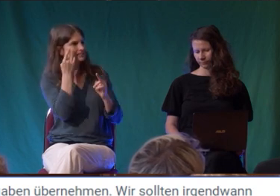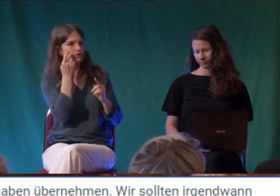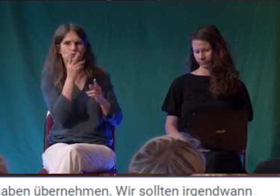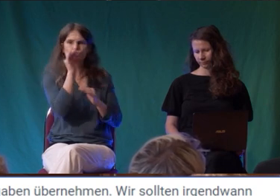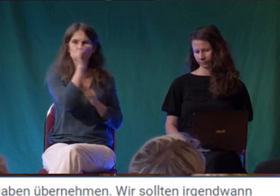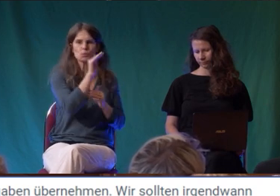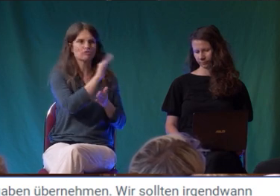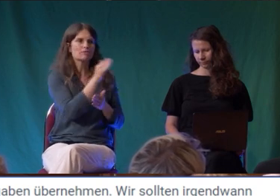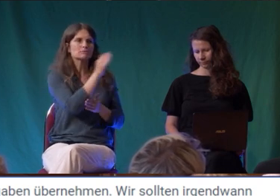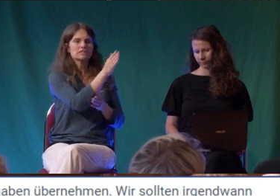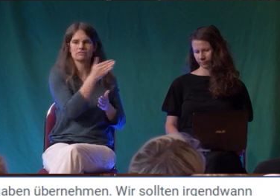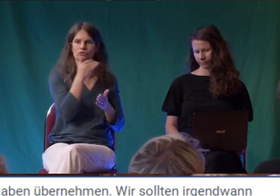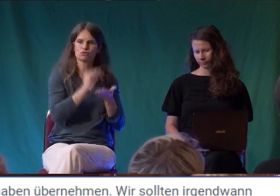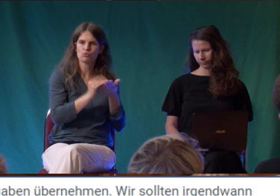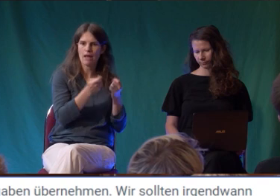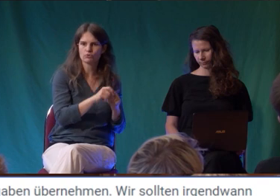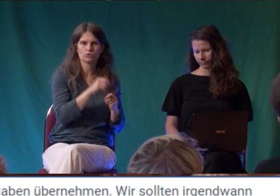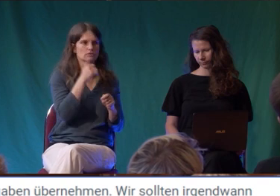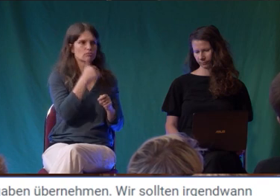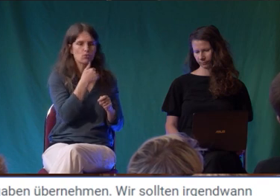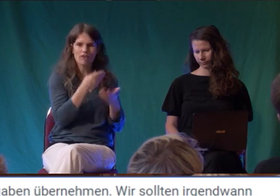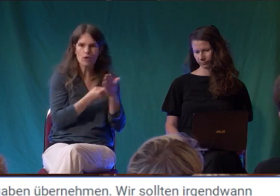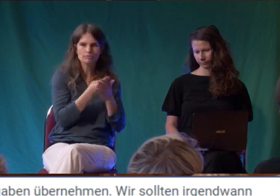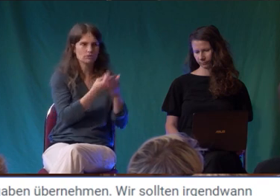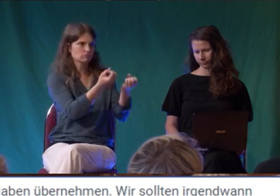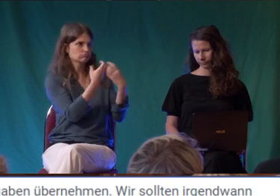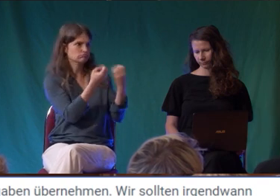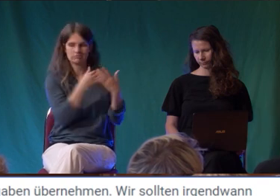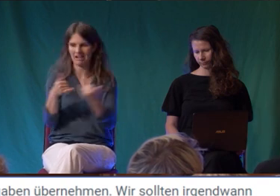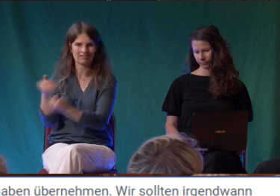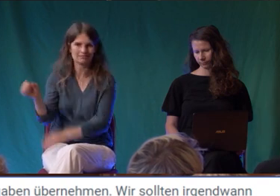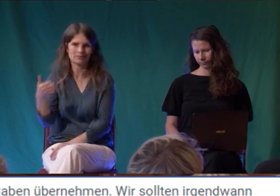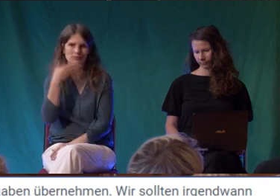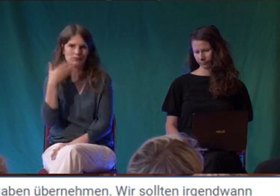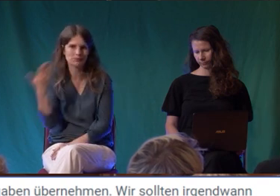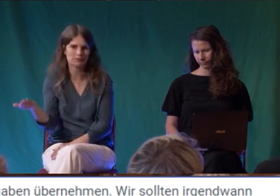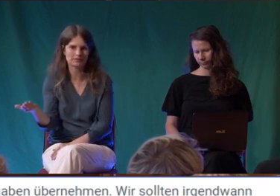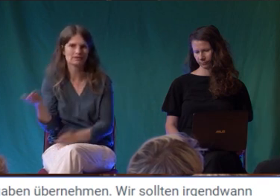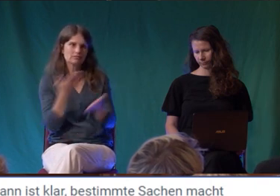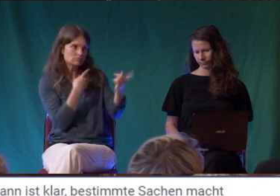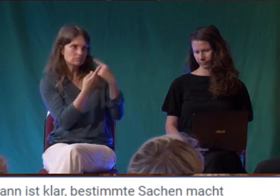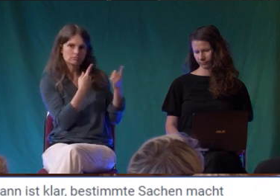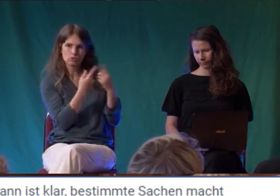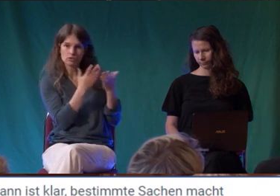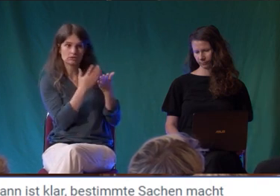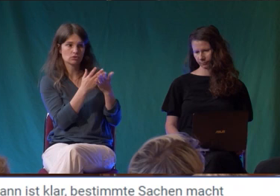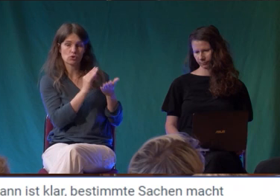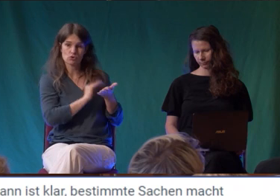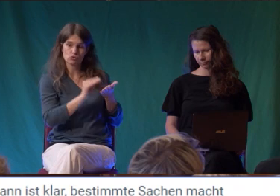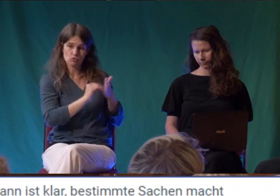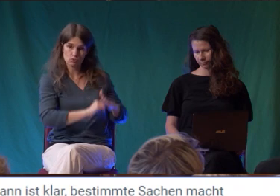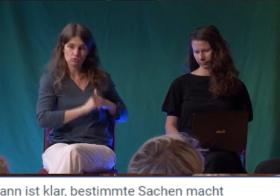Berufsausbildung und so weiter und damit hatten diese Fachkräfte nicht nur im engen Rahmen schulische